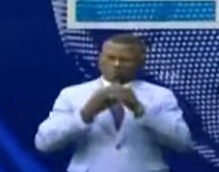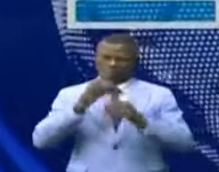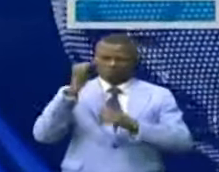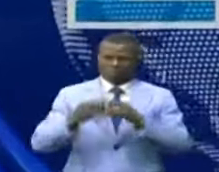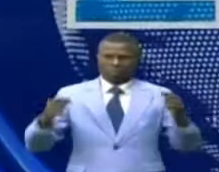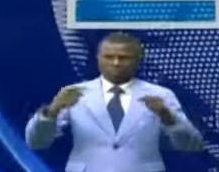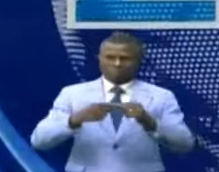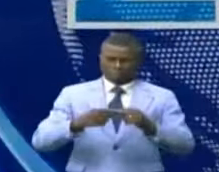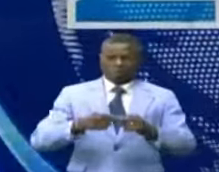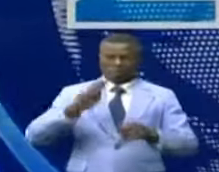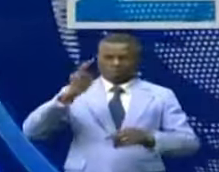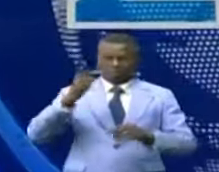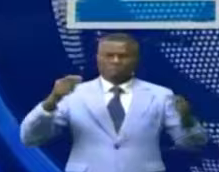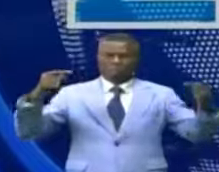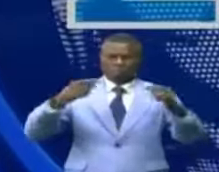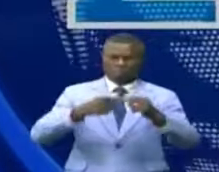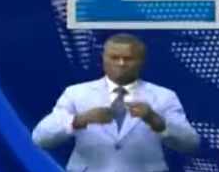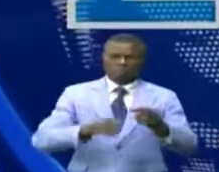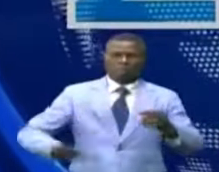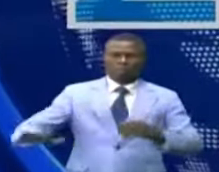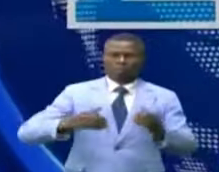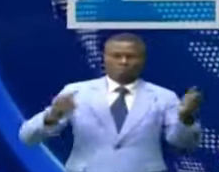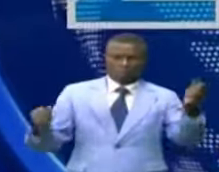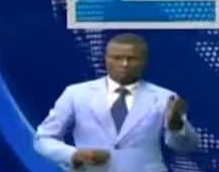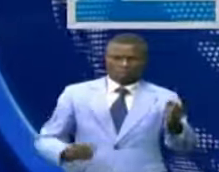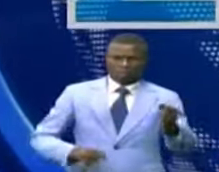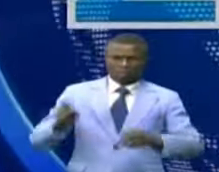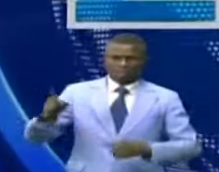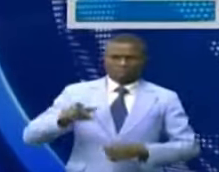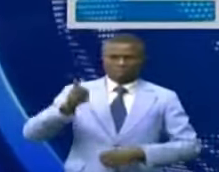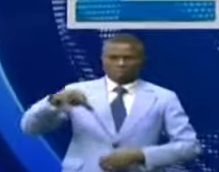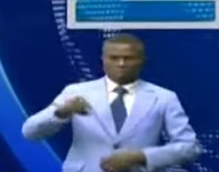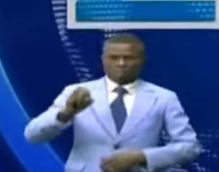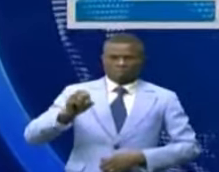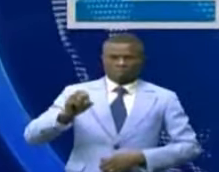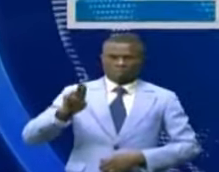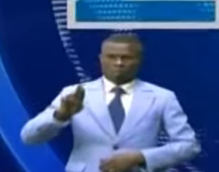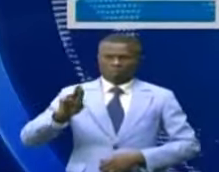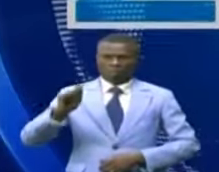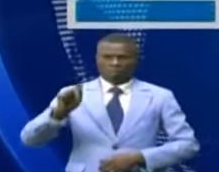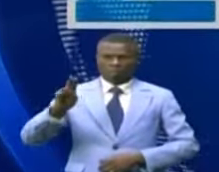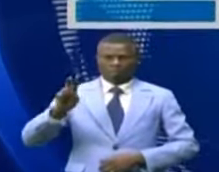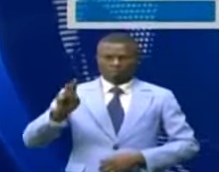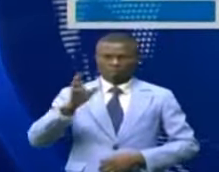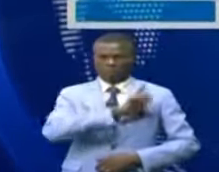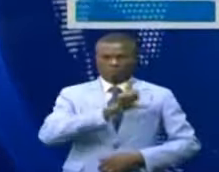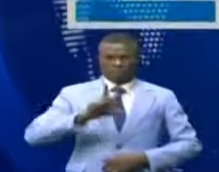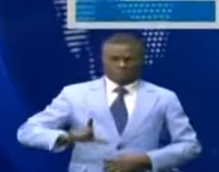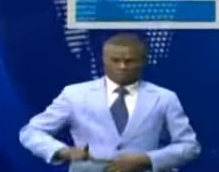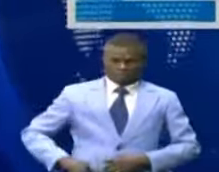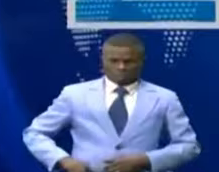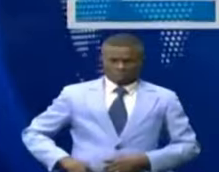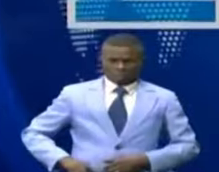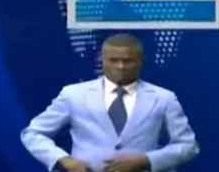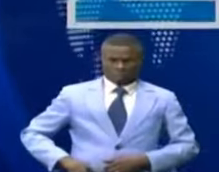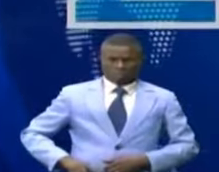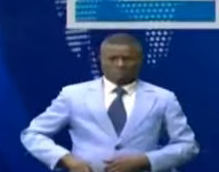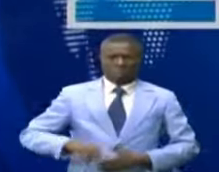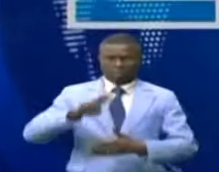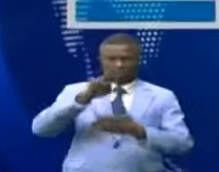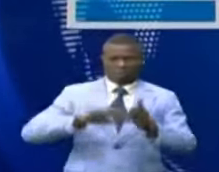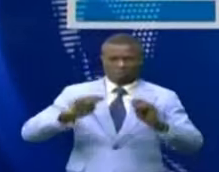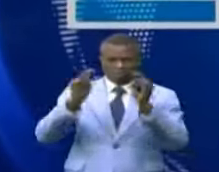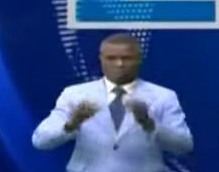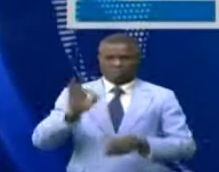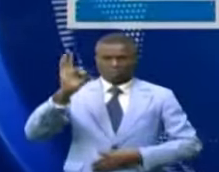ce mardi contre l'Angola à Lisbonne au Portugal. Et les Léopards de la République démocratique du Congo évolueront dans le groupe